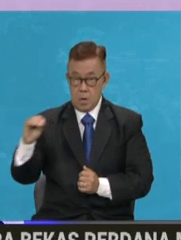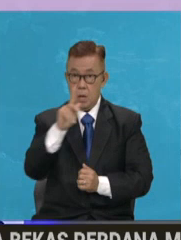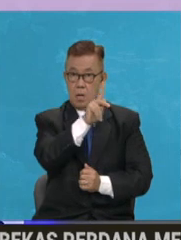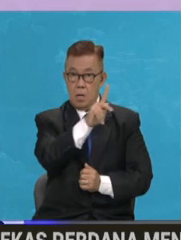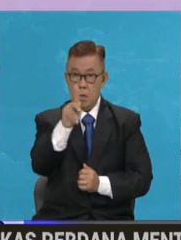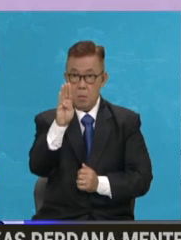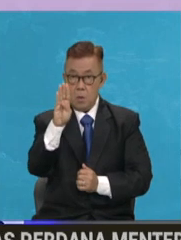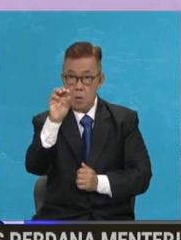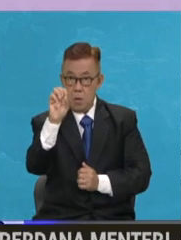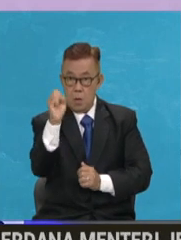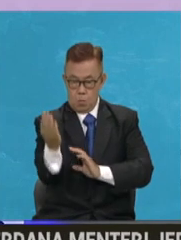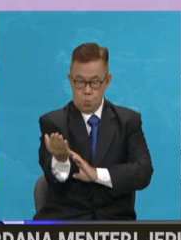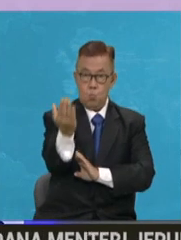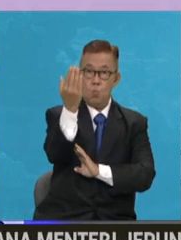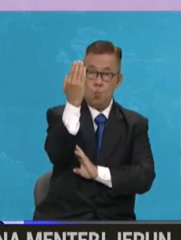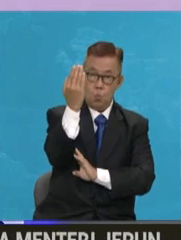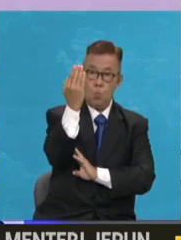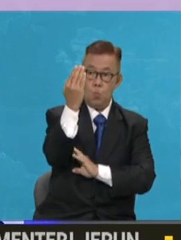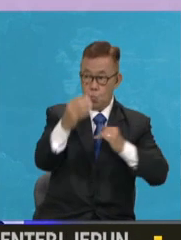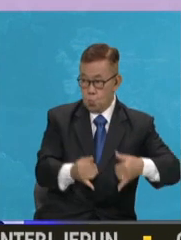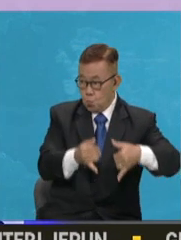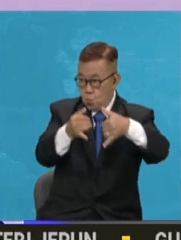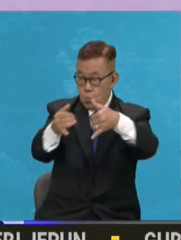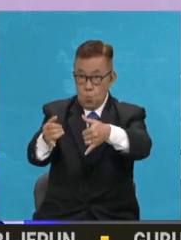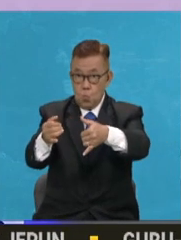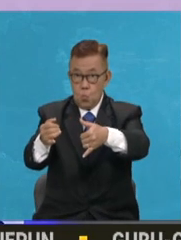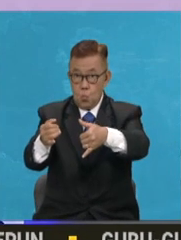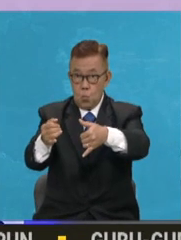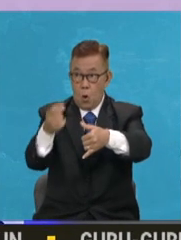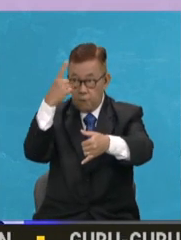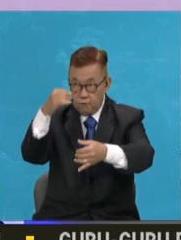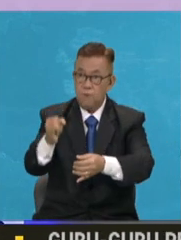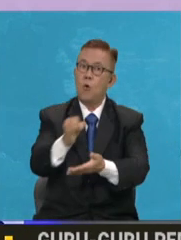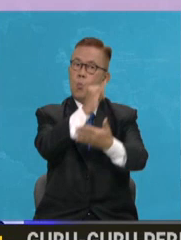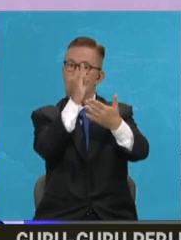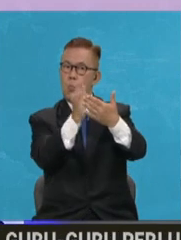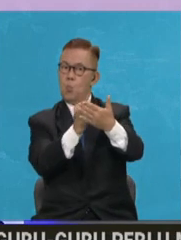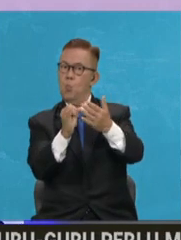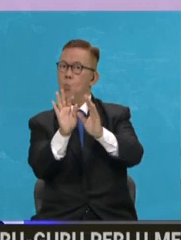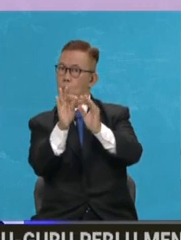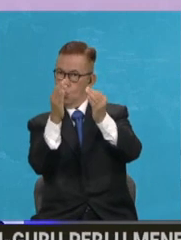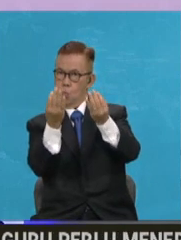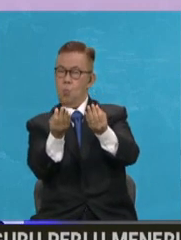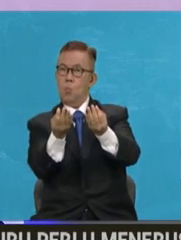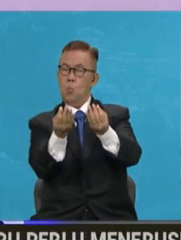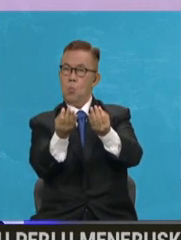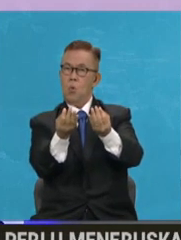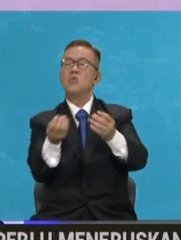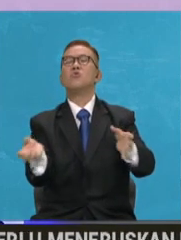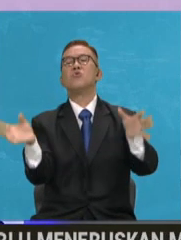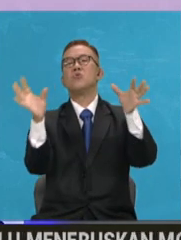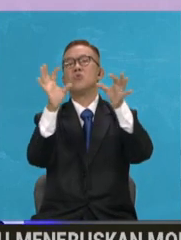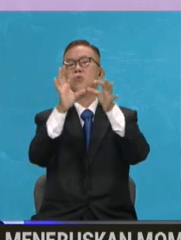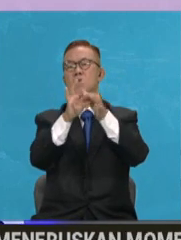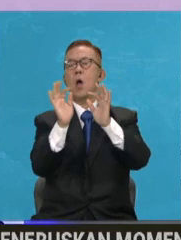dia dan sukan pagi tadi mengadakan penyampaian hadiah bagi peraduan lukisan keluarga sempurna sambutan hari keluarga kebangsaan